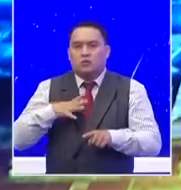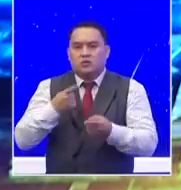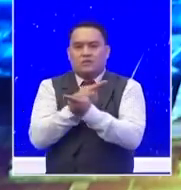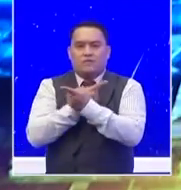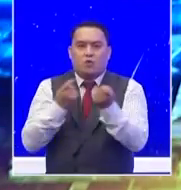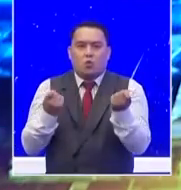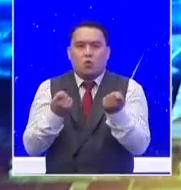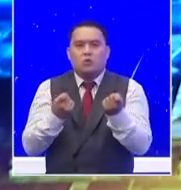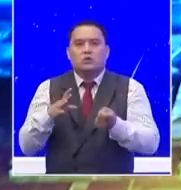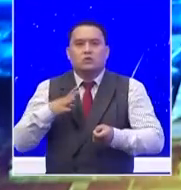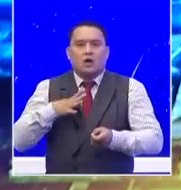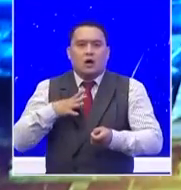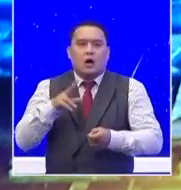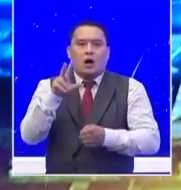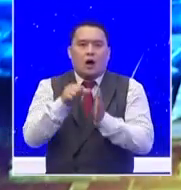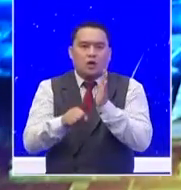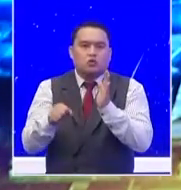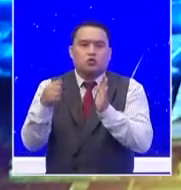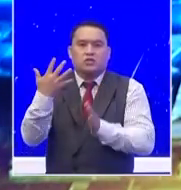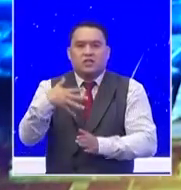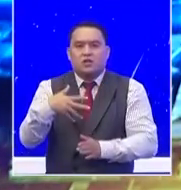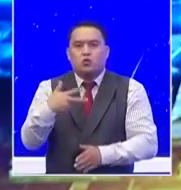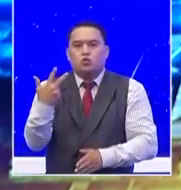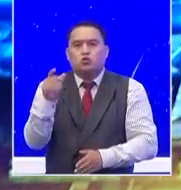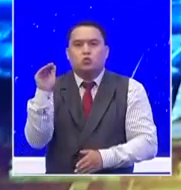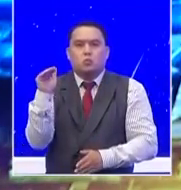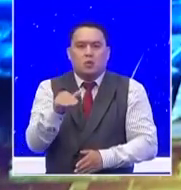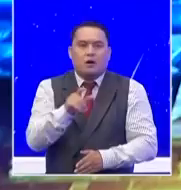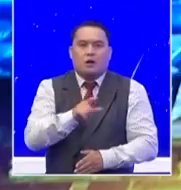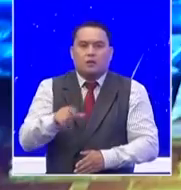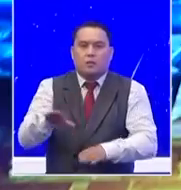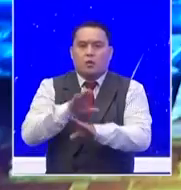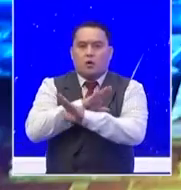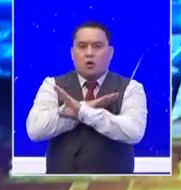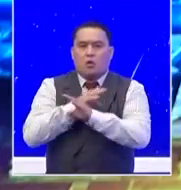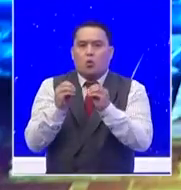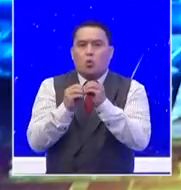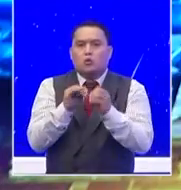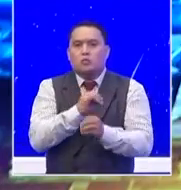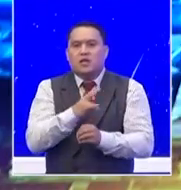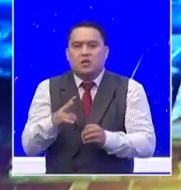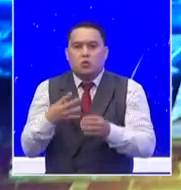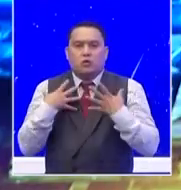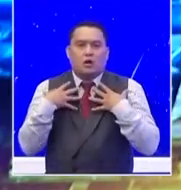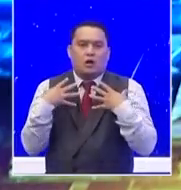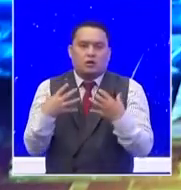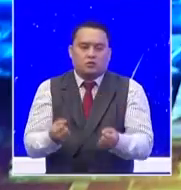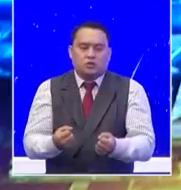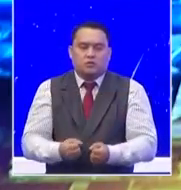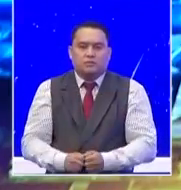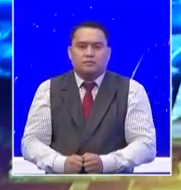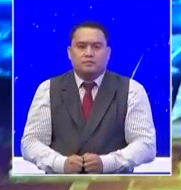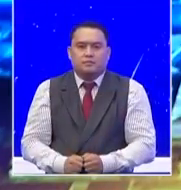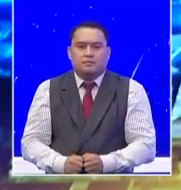бойынша COVID-19 індетінен 653 мың адам көз жұмған, 10 миллион адамды айықтырып қатарға қосқан дәрігерлер. Кезек Жаһан